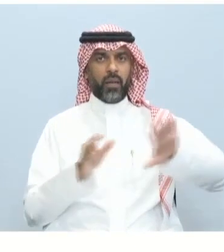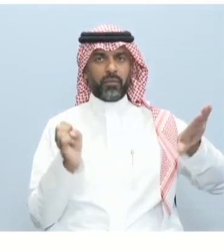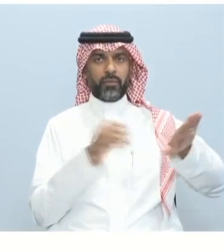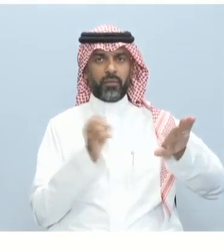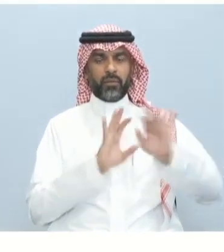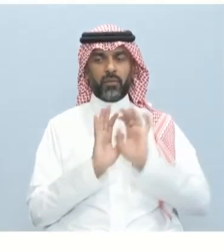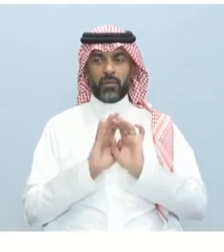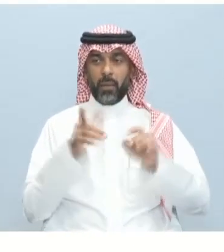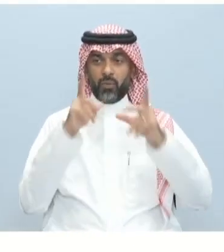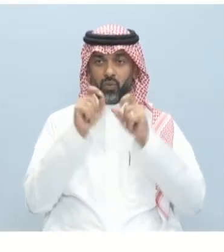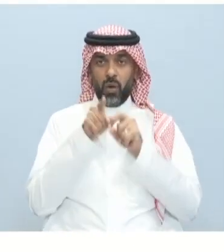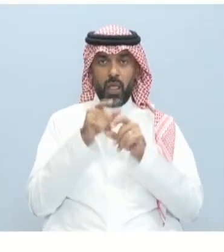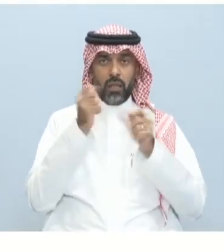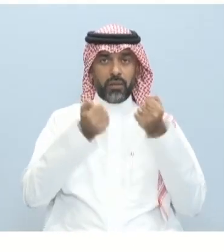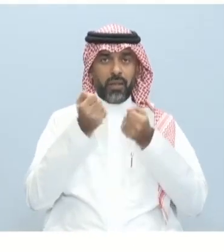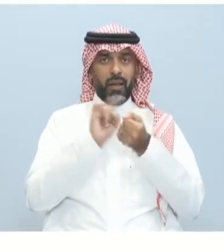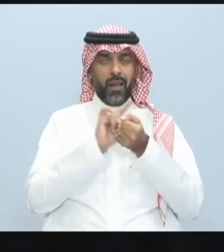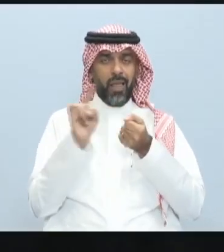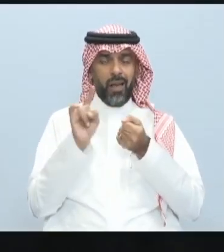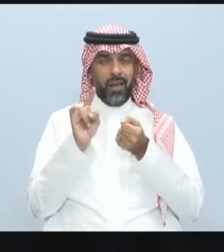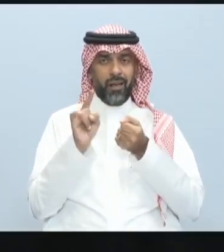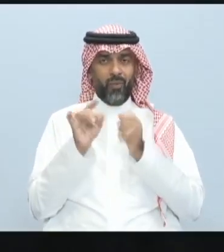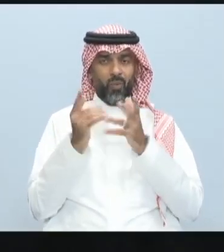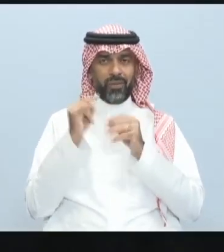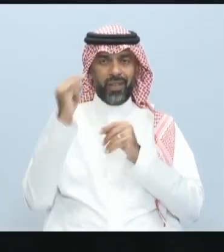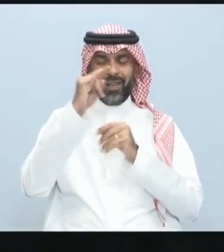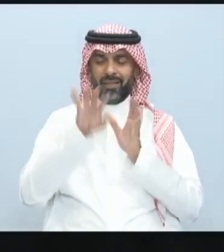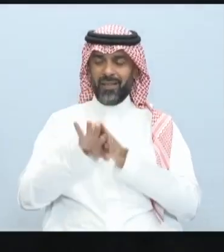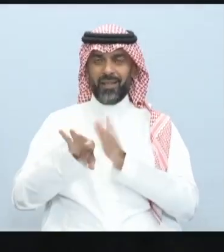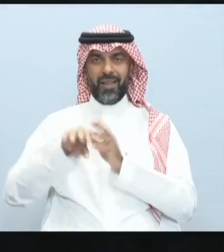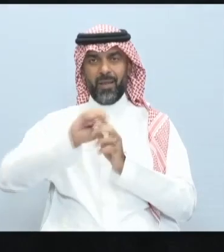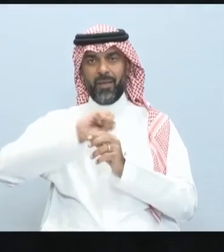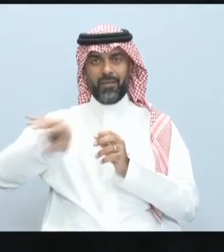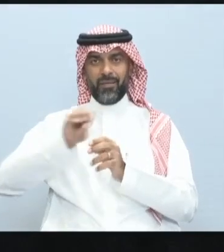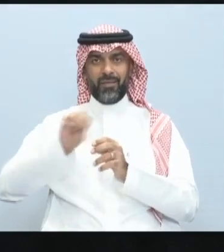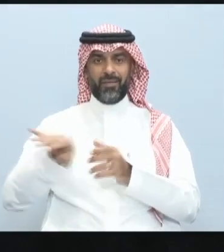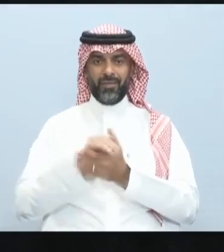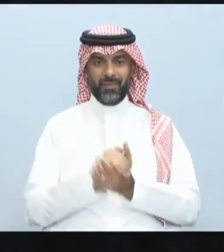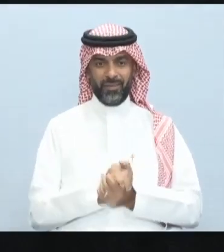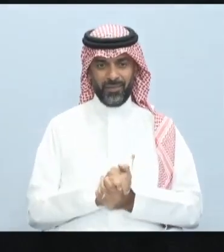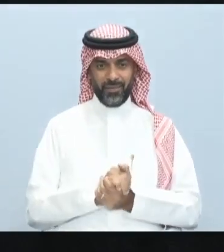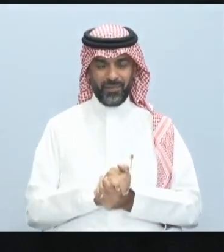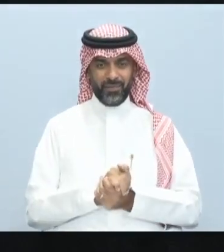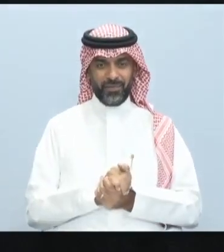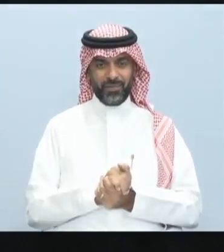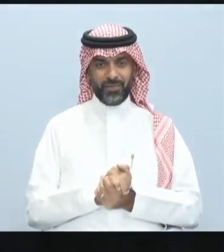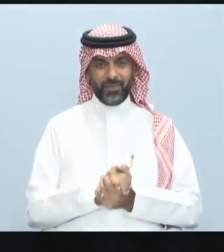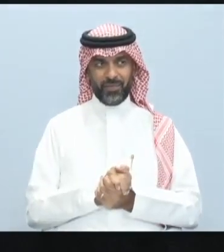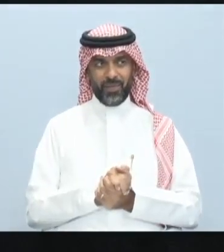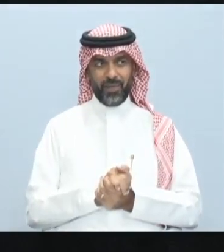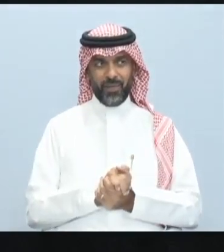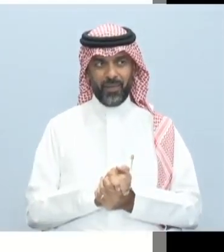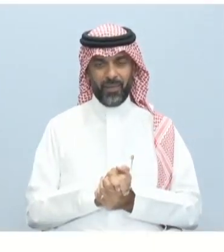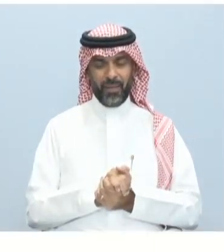وإذا لم يطابق صور السيارات يضع الصور على الجهة اليسرى اليمنى عفوا.